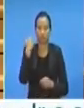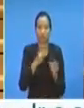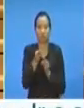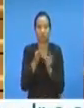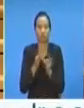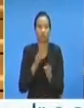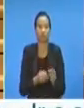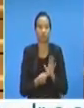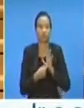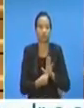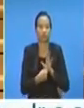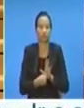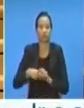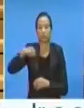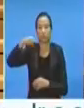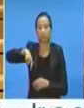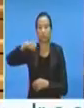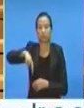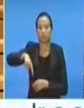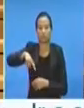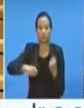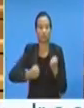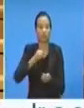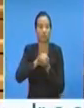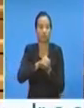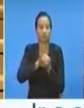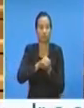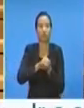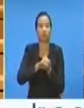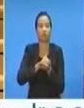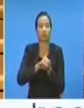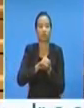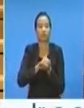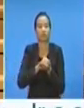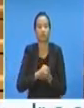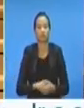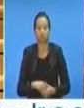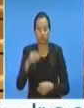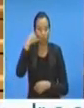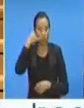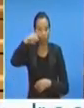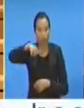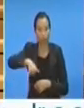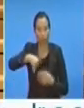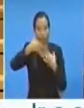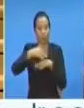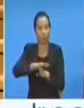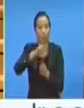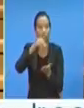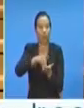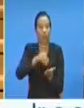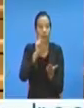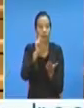างครับว่าเราแค่ไปซ่อมรถเท่านั้นเองครับไปศูนย์บริการครับ เราโทรไปเบอร์รวมเบอร์เดียวบอกกด